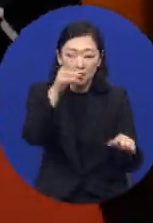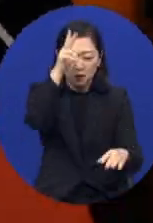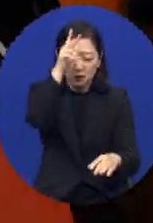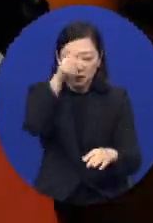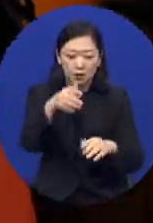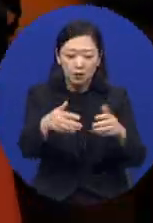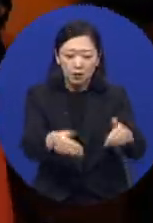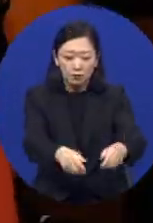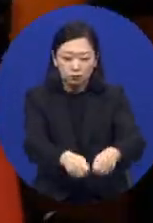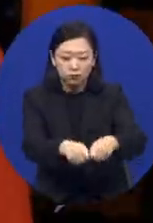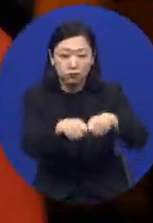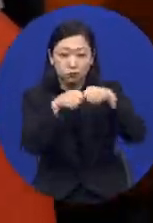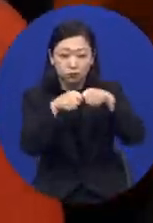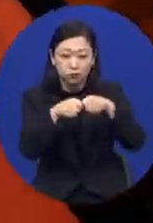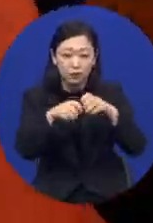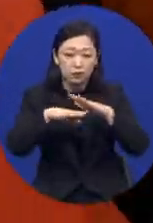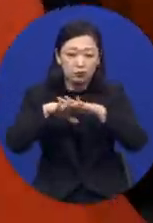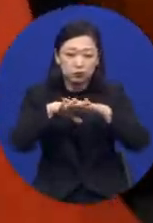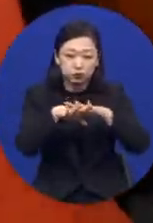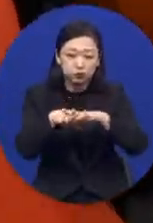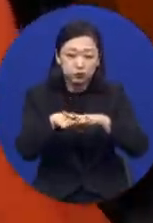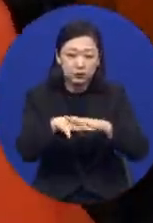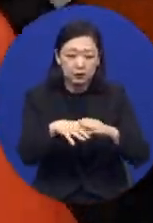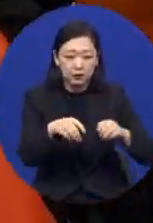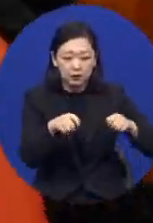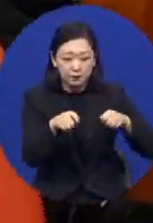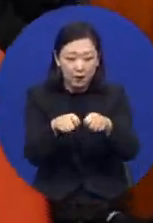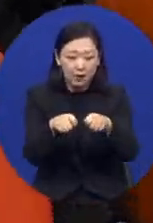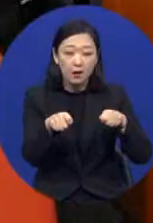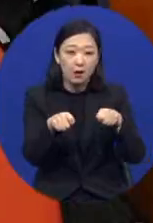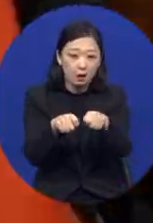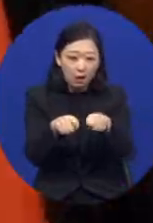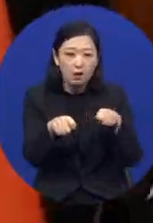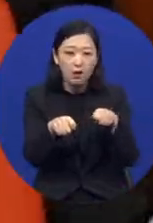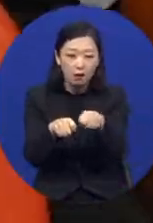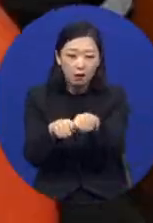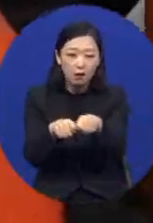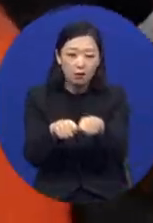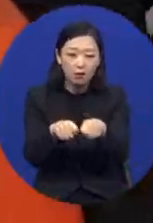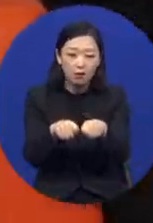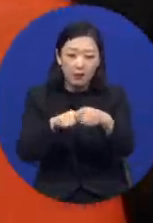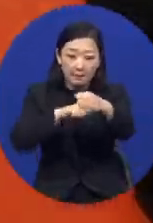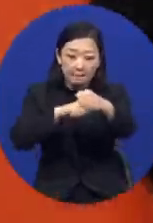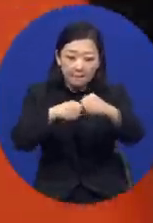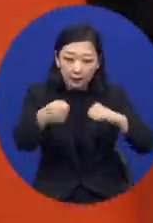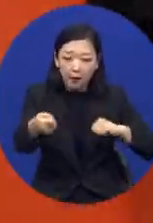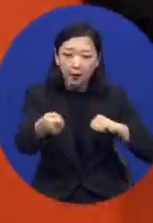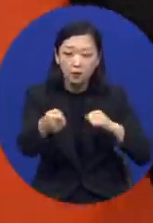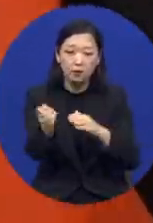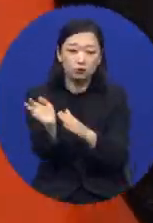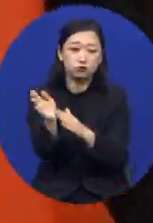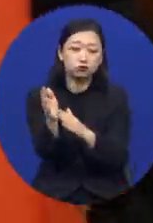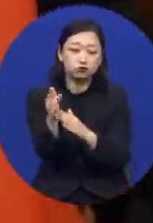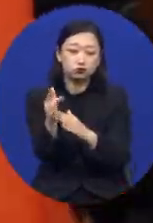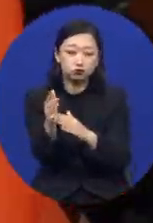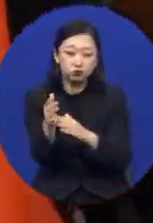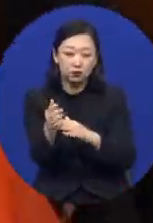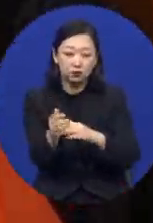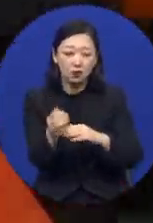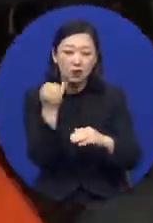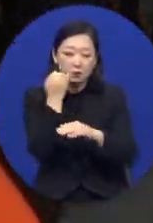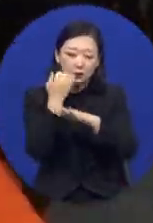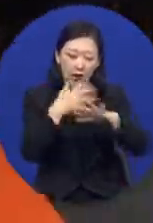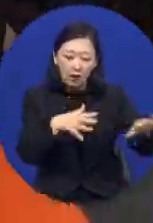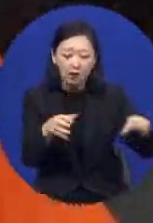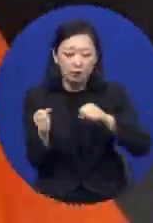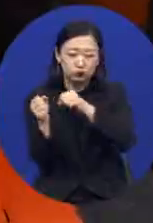해경대원들이 끌어올린 그물에다가가 쉴새 없이 칼질합니다. 그물이 찢어지자 고깃대들이 바다 위로